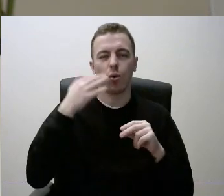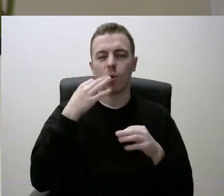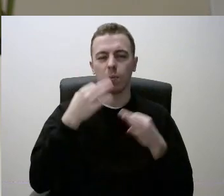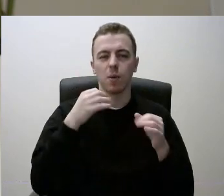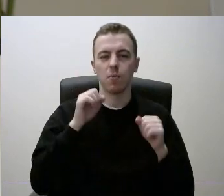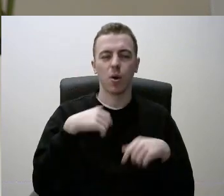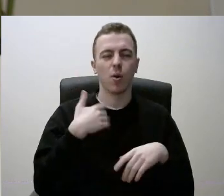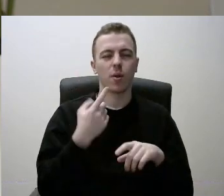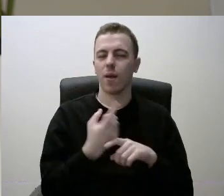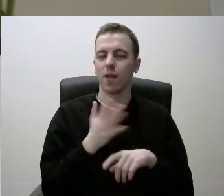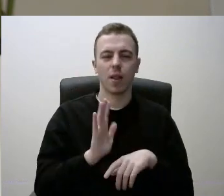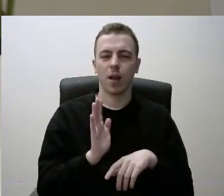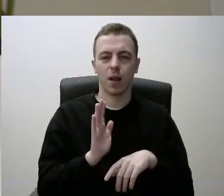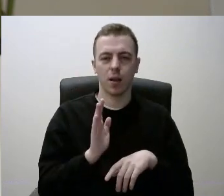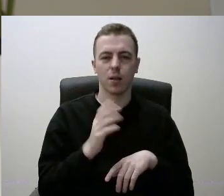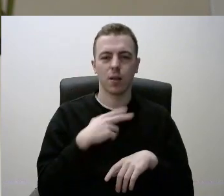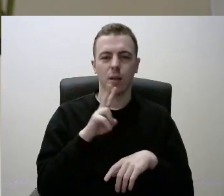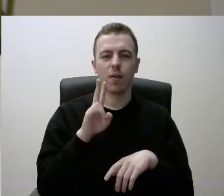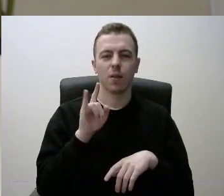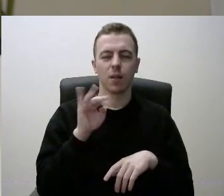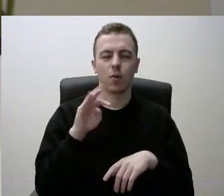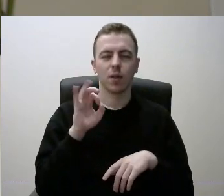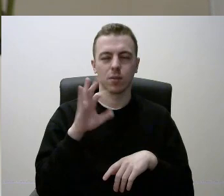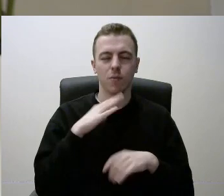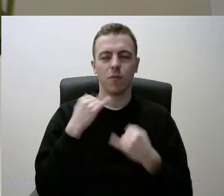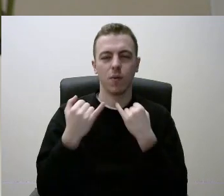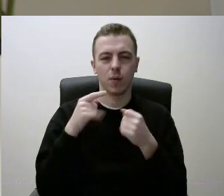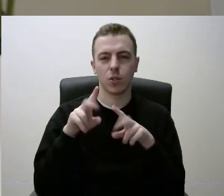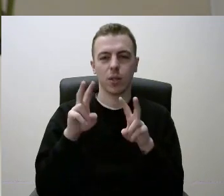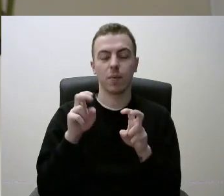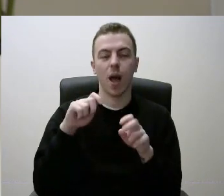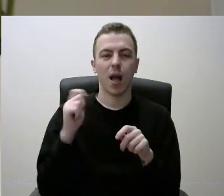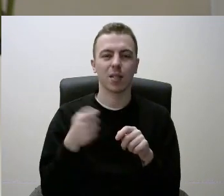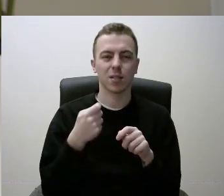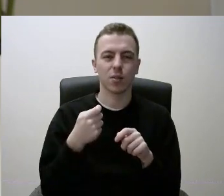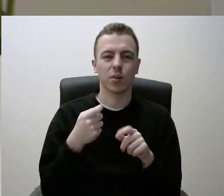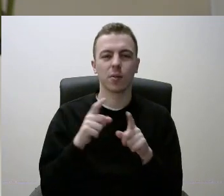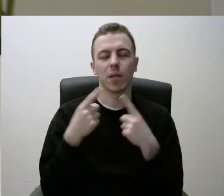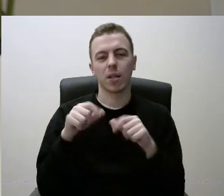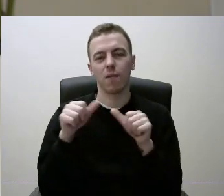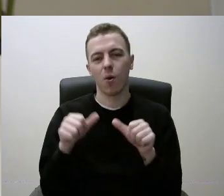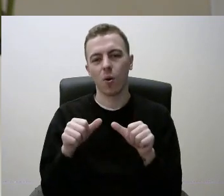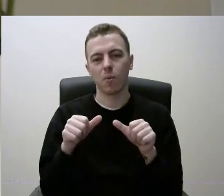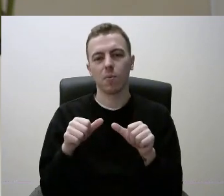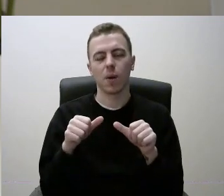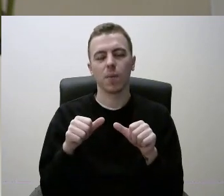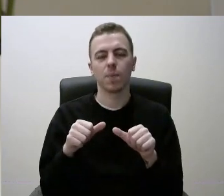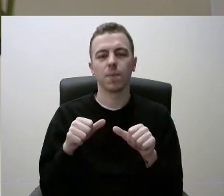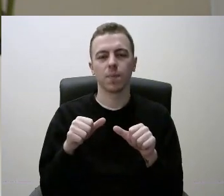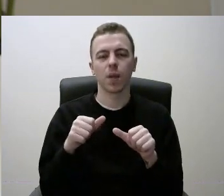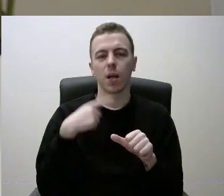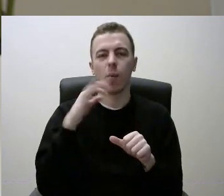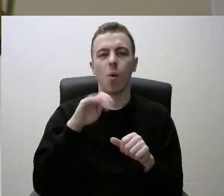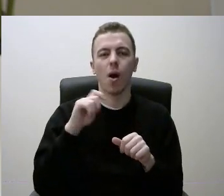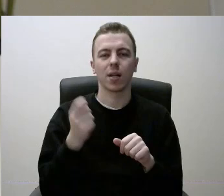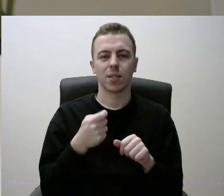kartą mes ir su gerbiamu Vytautu Grubliausku kalbėjom šią temą, akcijos ar kažkokią kitą formą. Tai kalbant apie akcijas, aš